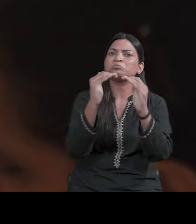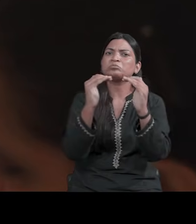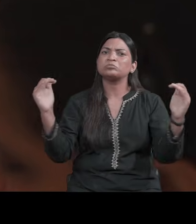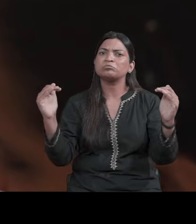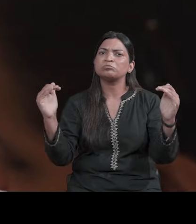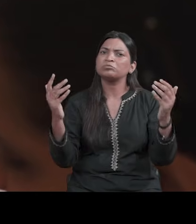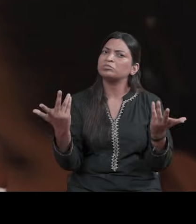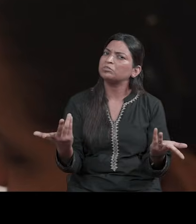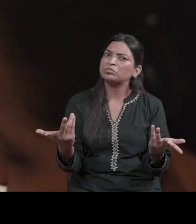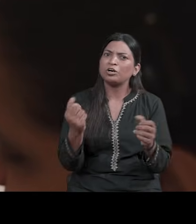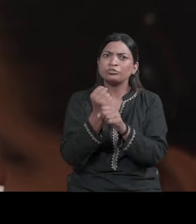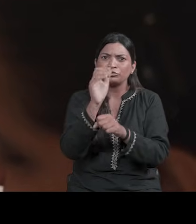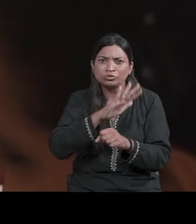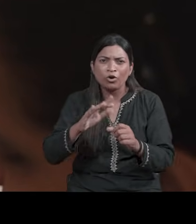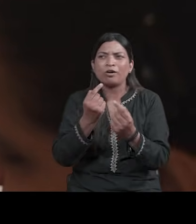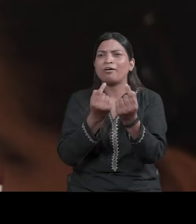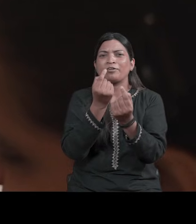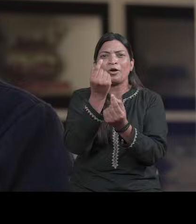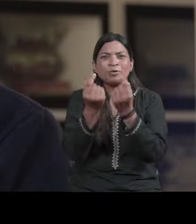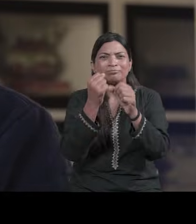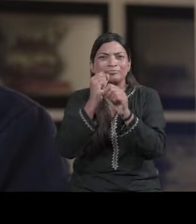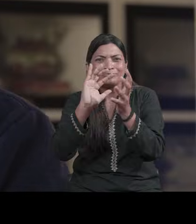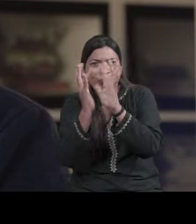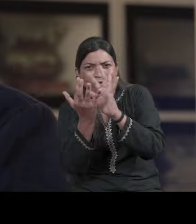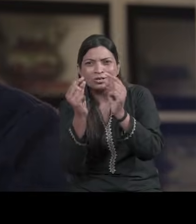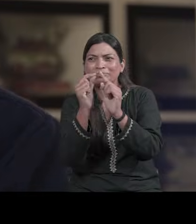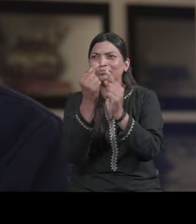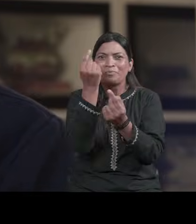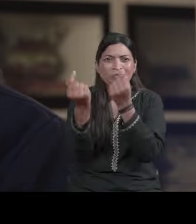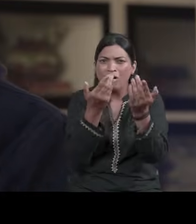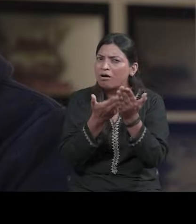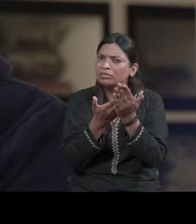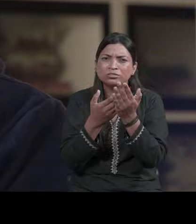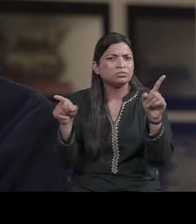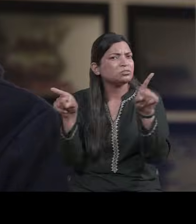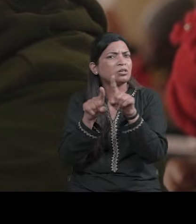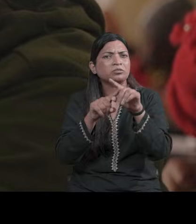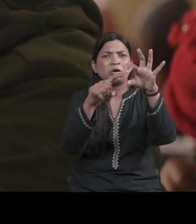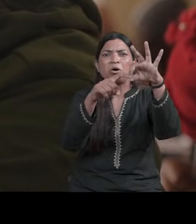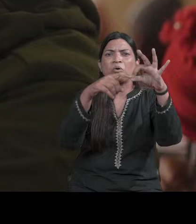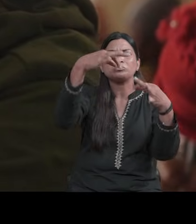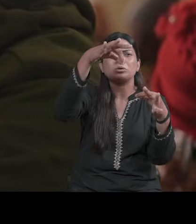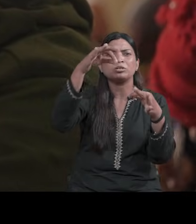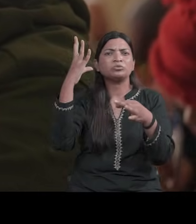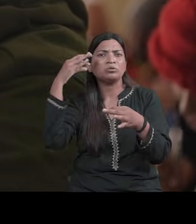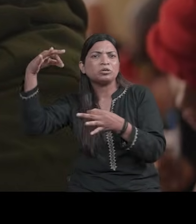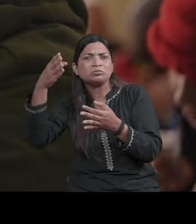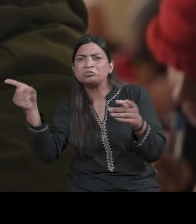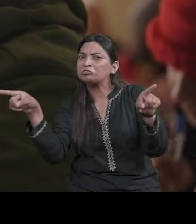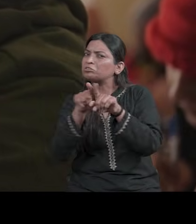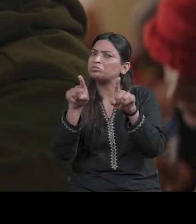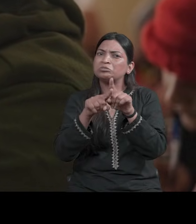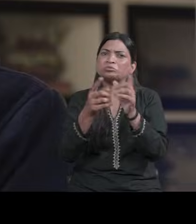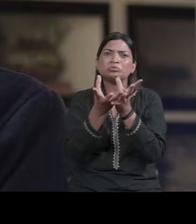सारे पेपर वही आएंगे जो सामान्य बच्चों को आ रहे हैं, मतलब जो देख सकते, बोल सकते, सुन सकते, वो भी उसी पेपर को अटेम्प्ट करेंगे जिसको गुरदीप को करना